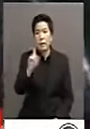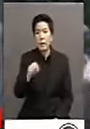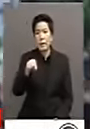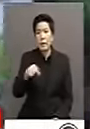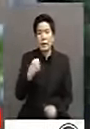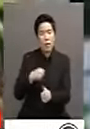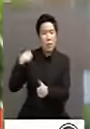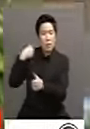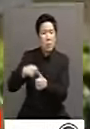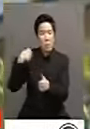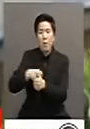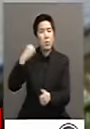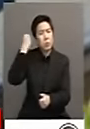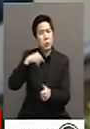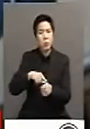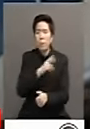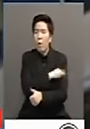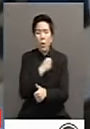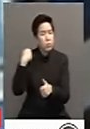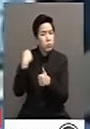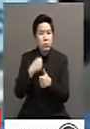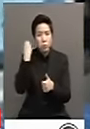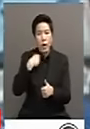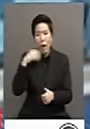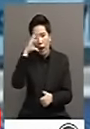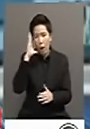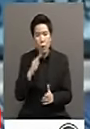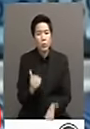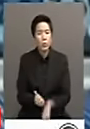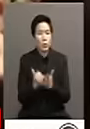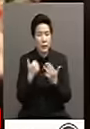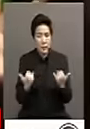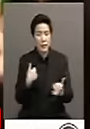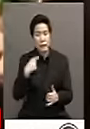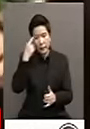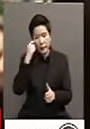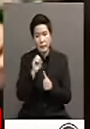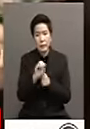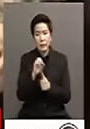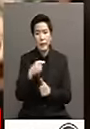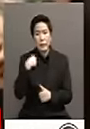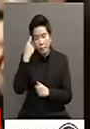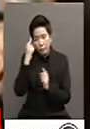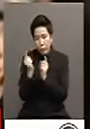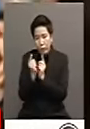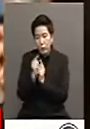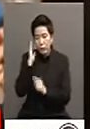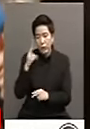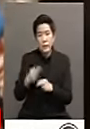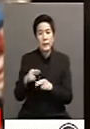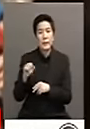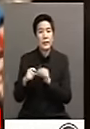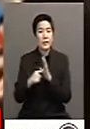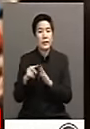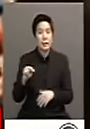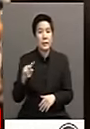ำร้ายหมอนิ่มเป็นประจำโดยขอให้หาคนมาจัดการให้ก็เลยแนะนำฮะให้หมอนิ่มเนี่ยไปรู้จักกับนายสันติและ